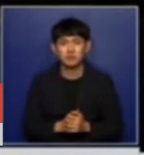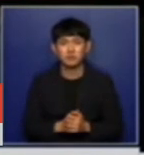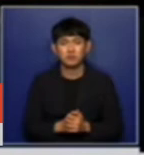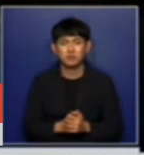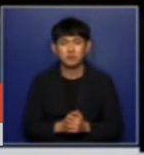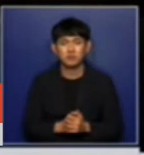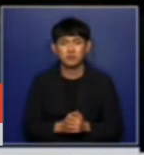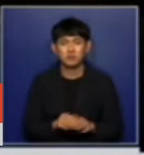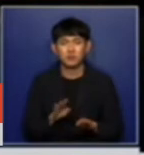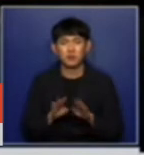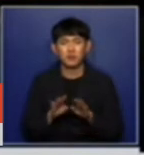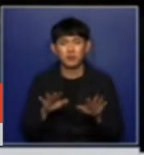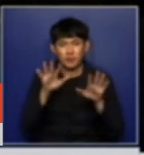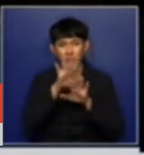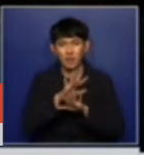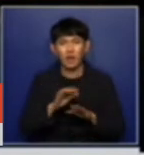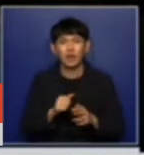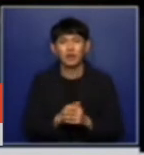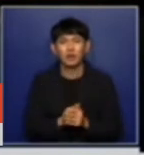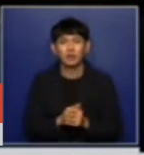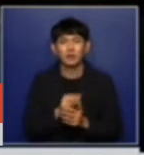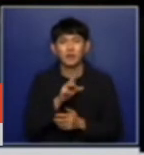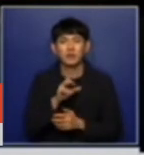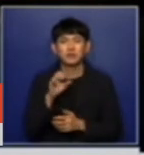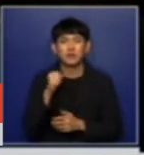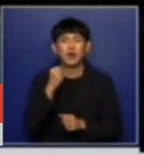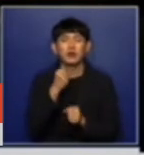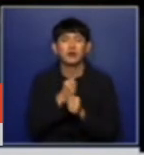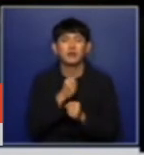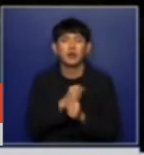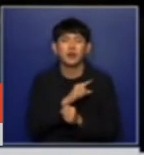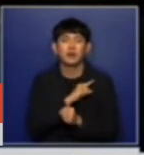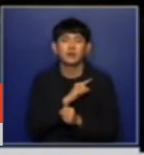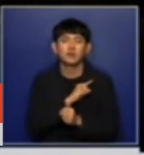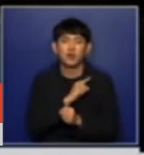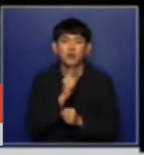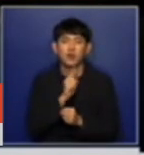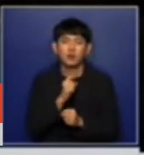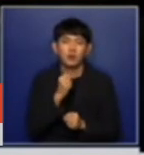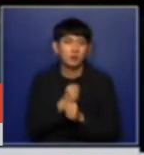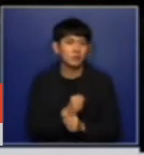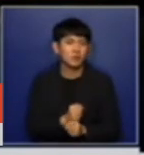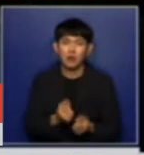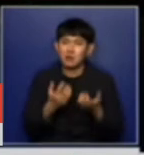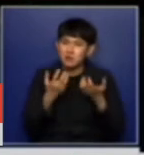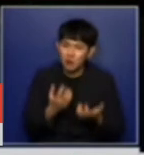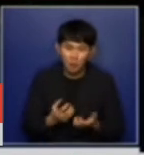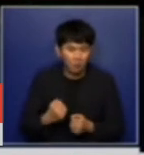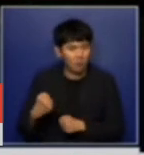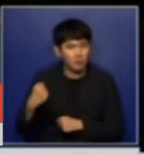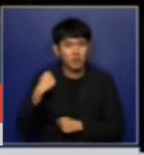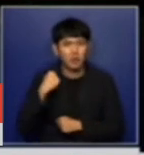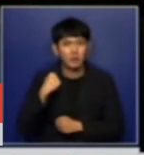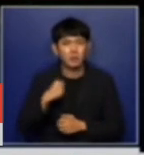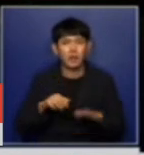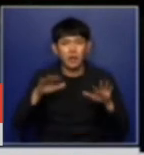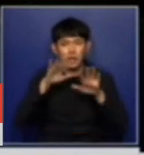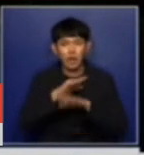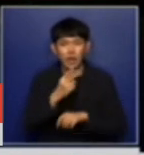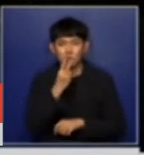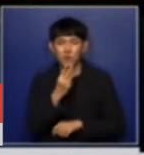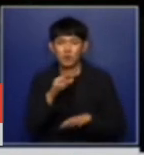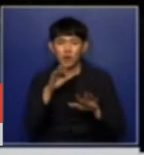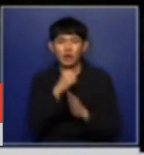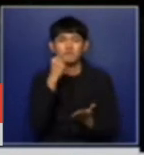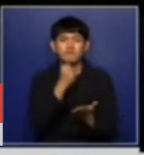มันเป็นการมัดมือของสภาให้ทำหน้าที่อย่างหนักหน่วงและเข้มข้นเสมือนเห็นเราว่าเป็นตร